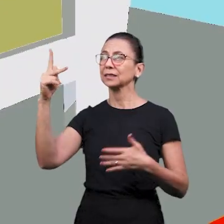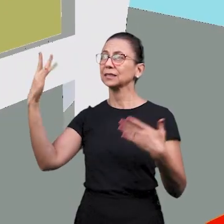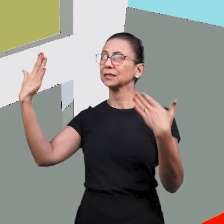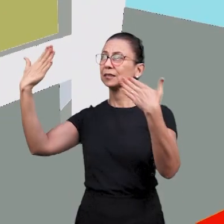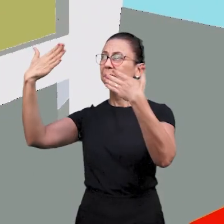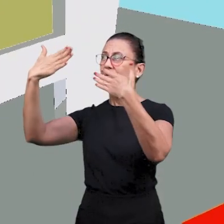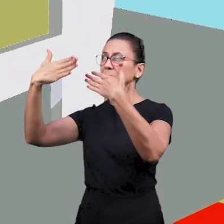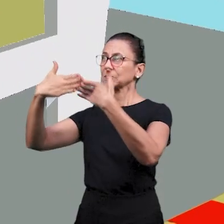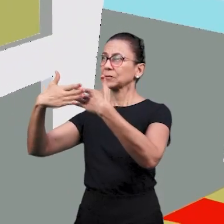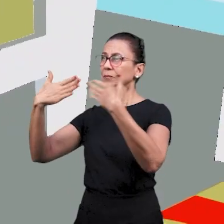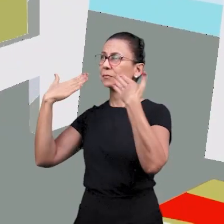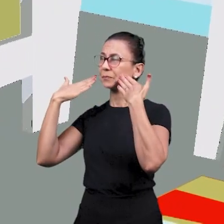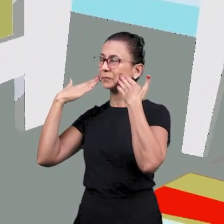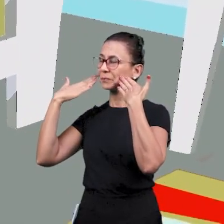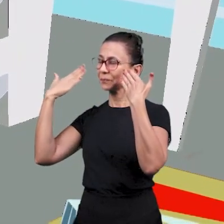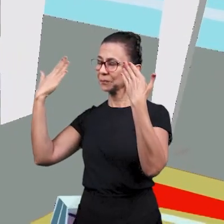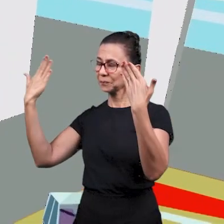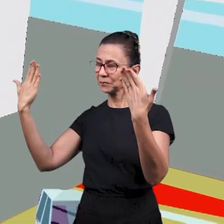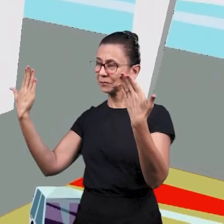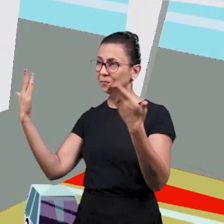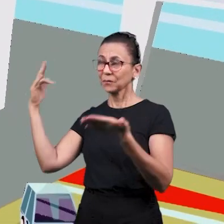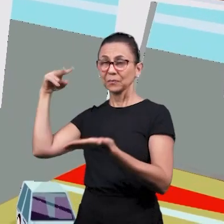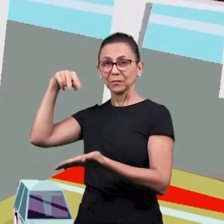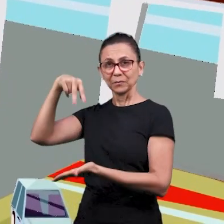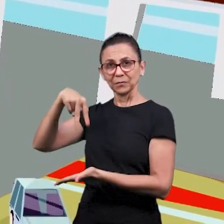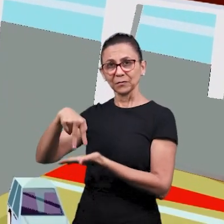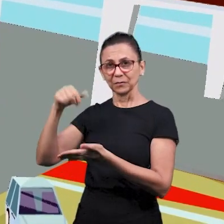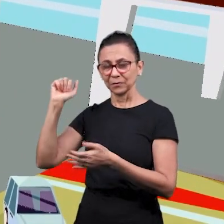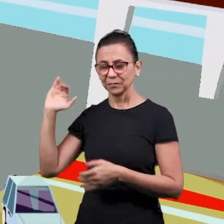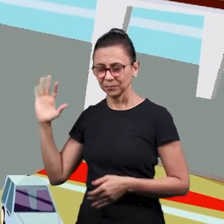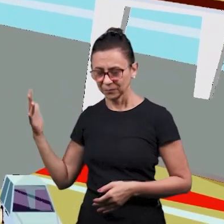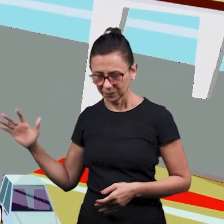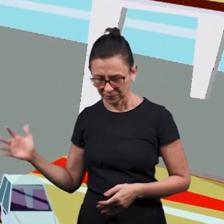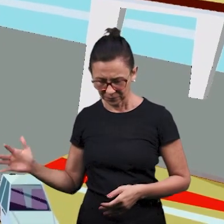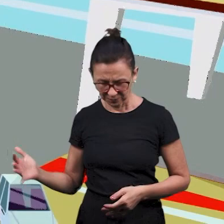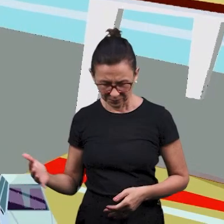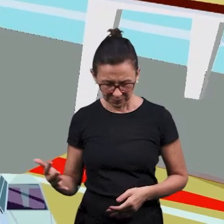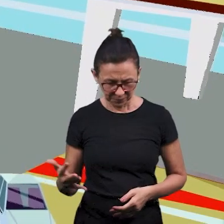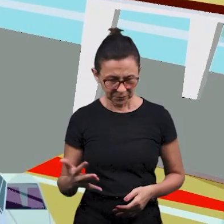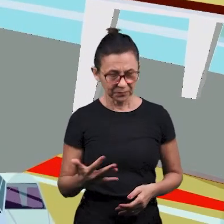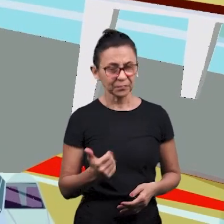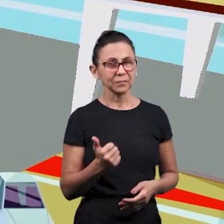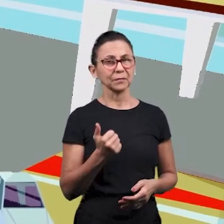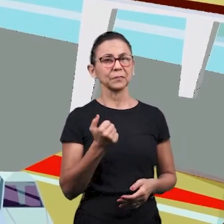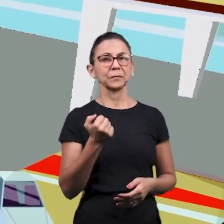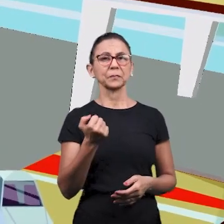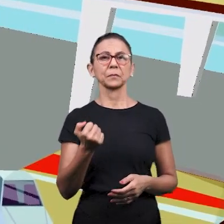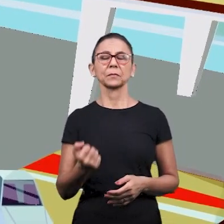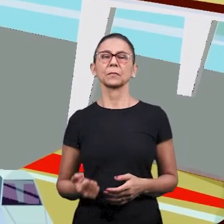Господь. Я пред Тобою на коленях стою, чтобы прославить Тебя.